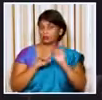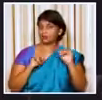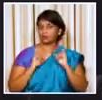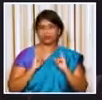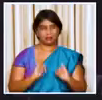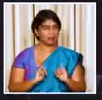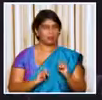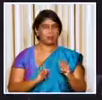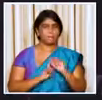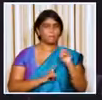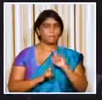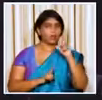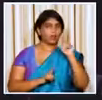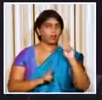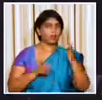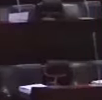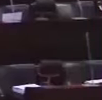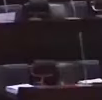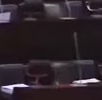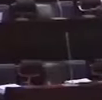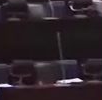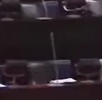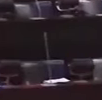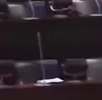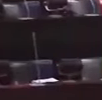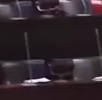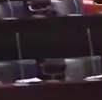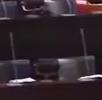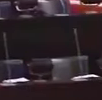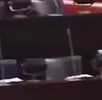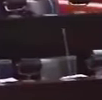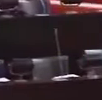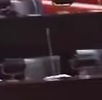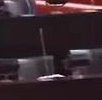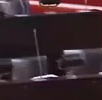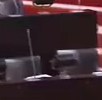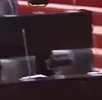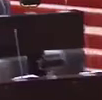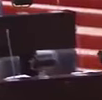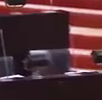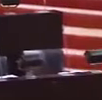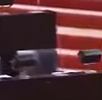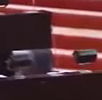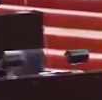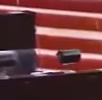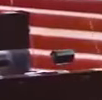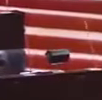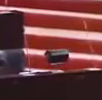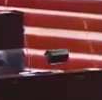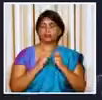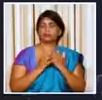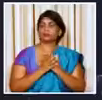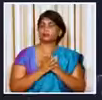නෑ. මොකද පාර්ලිමේන්තුවේ 72ක් ඉඳගෙන 10 දෙනෙක් නෑ කියන එකයි යන්නේ. ඉතින් මේකේ මේ පිළිබඳ මූලස්සනේ අවධානය යොමු කරලා මොකක් හරි මේකට